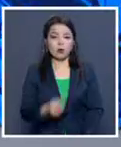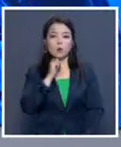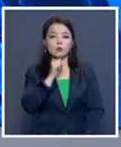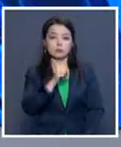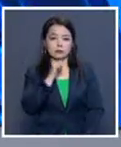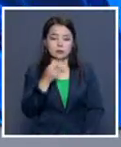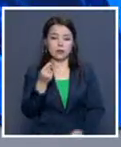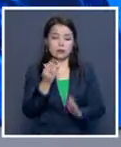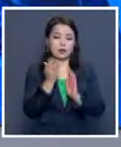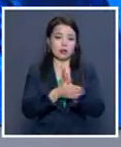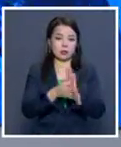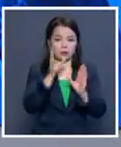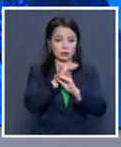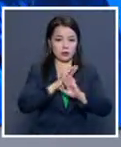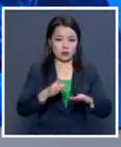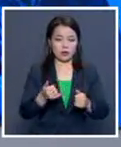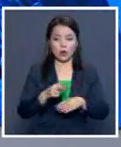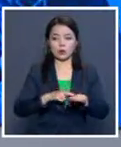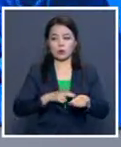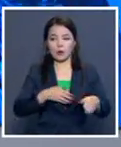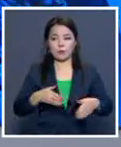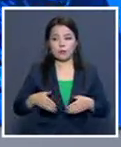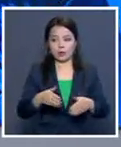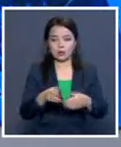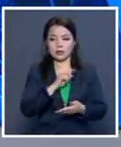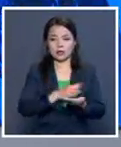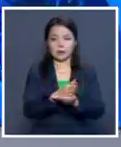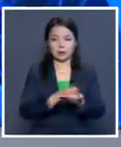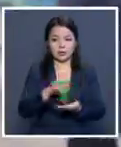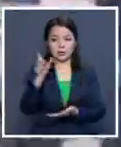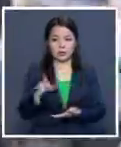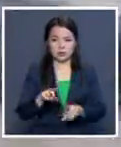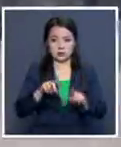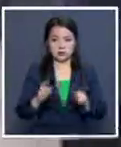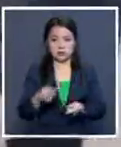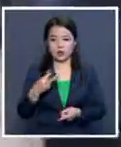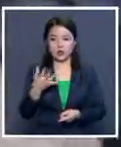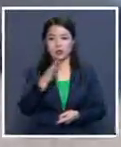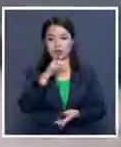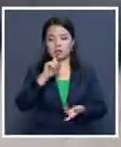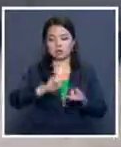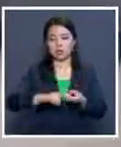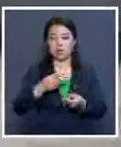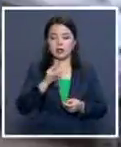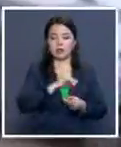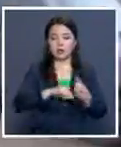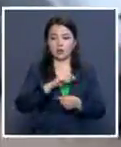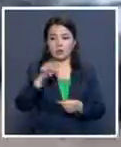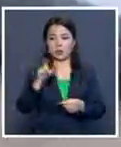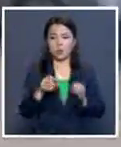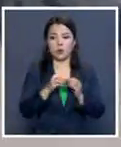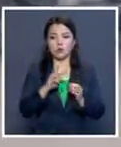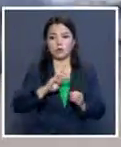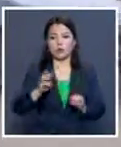Қостанайда пара алмақ болды деген күдікпен жол полициясы қызметкері ұсталды. 25 жастағы инспектор кәсіпкер әйелден 10 миллион